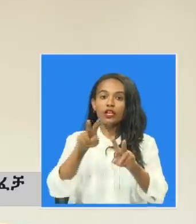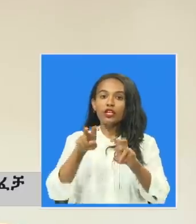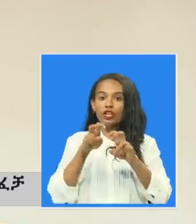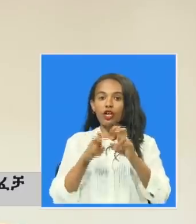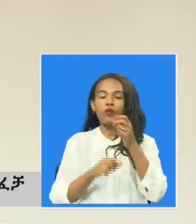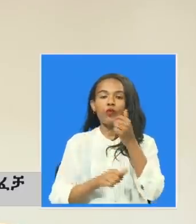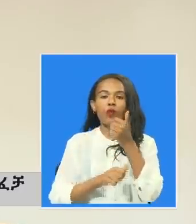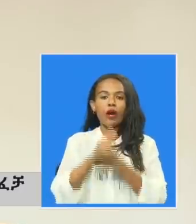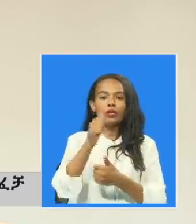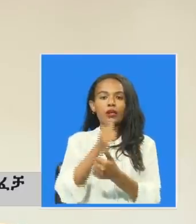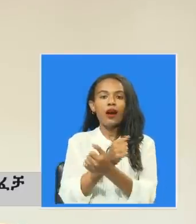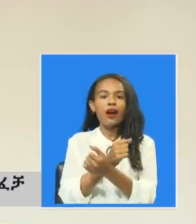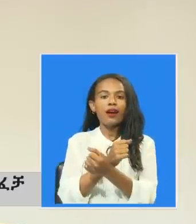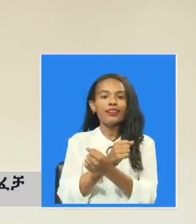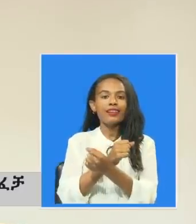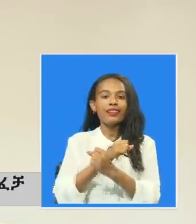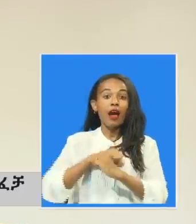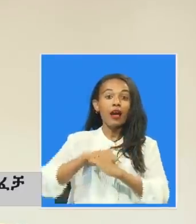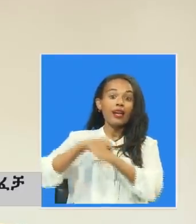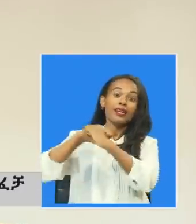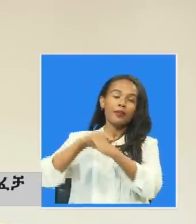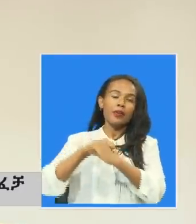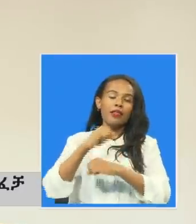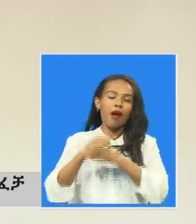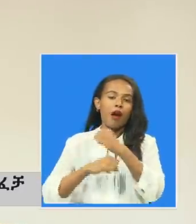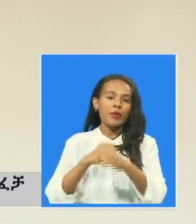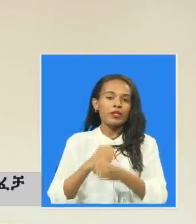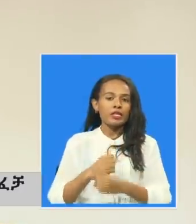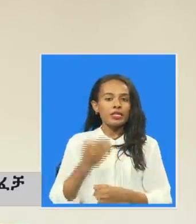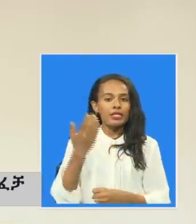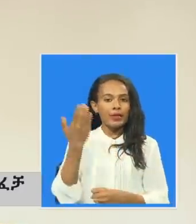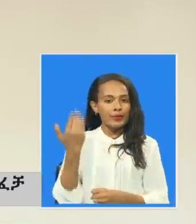አደጋ የታገድንበት አመት ነበር።